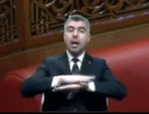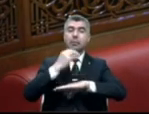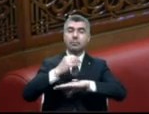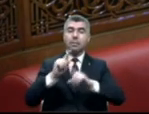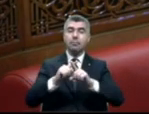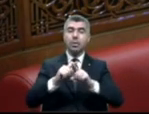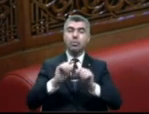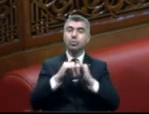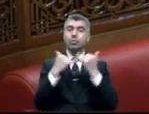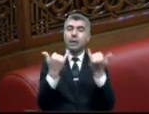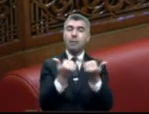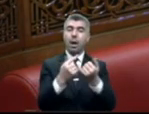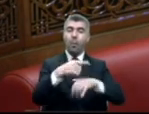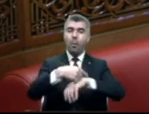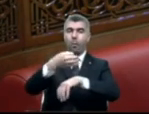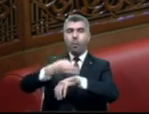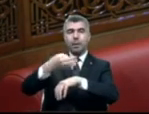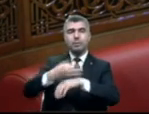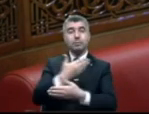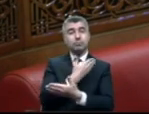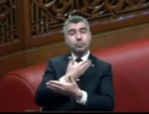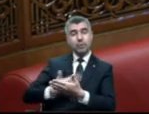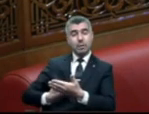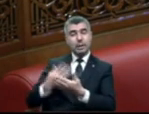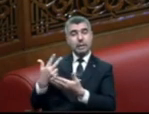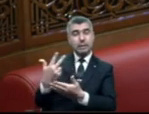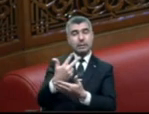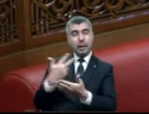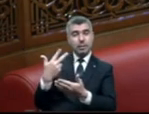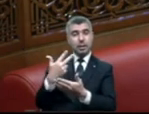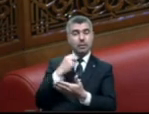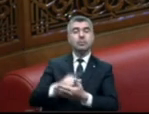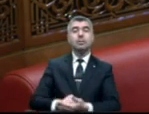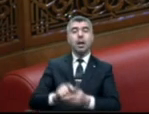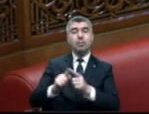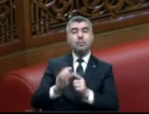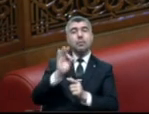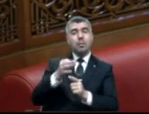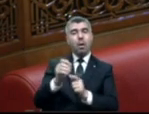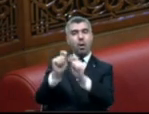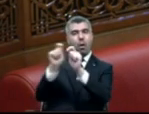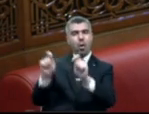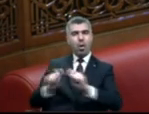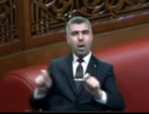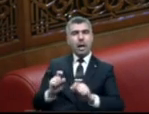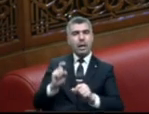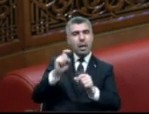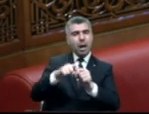انتظامية انعقاد اجتماعات الهيئات الاستشارية الثلاثية التركيب باعتبارها فضاء لممارسة الحرية